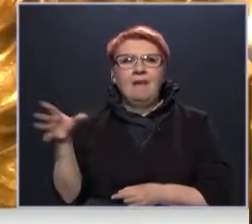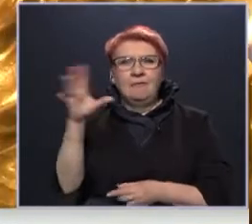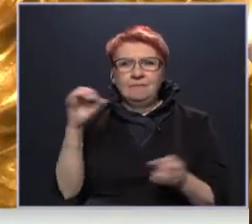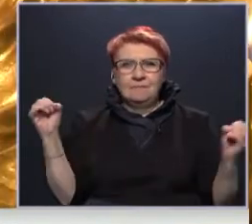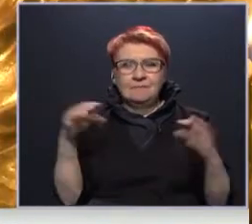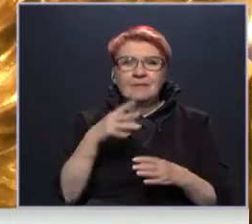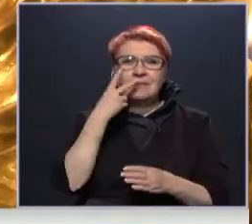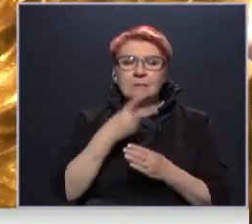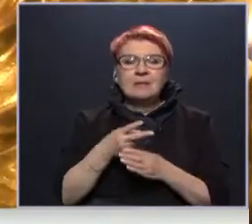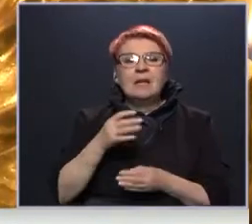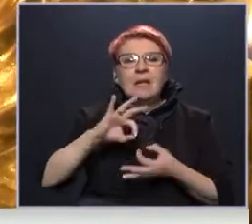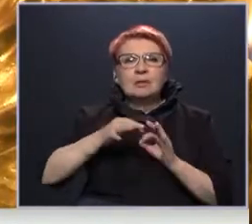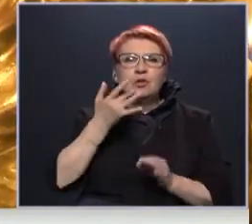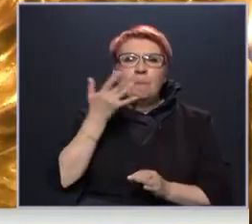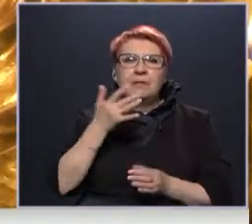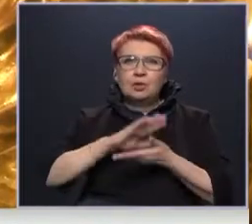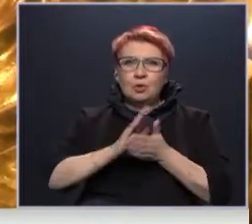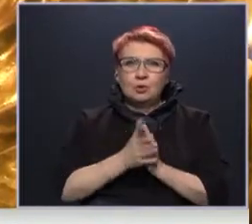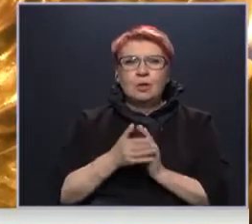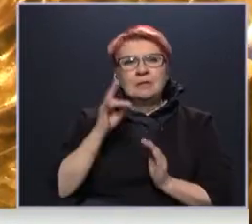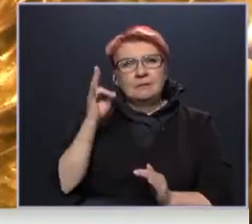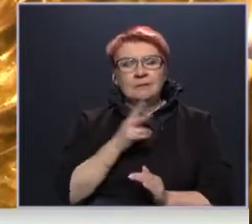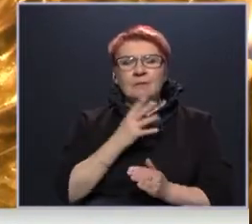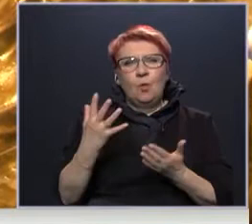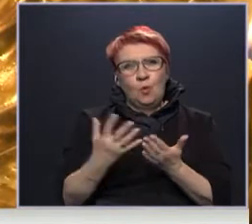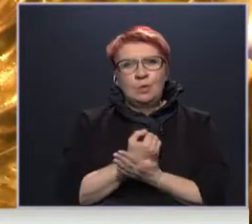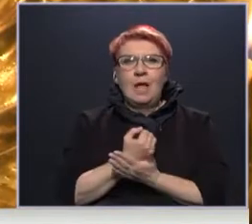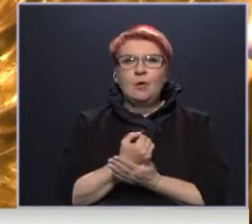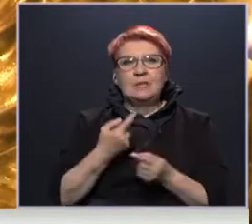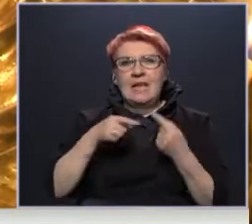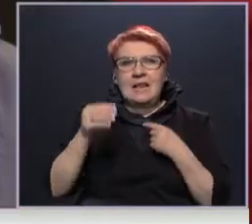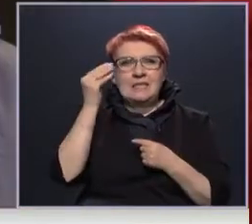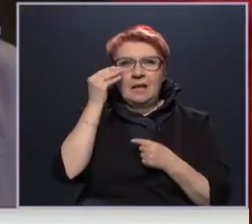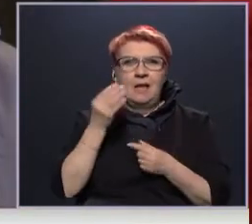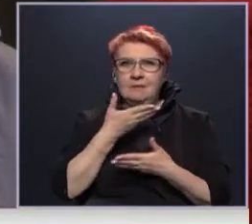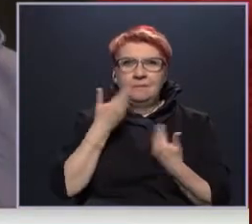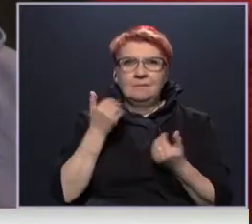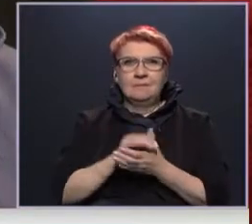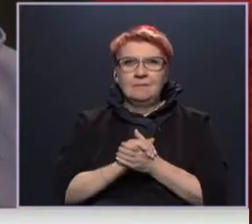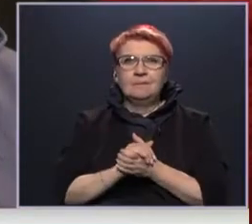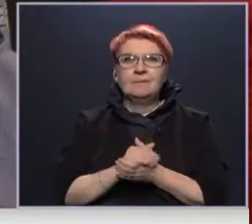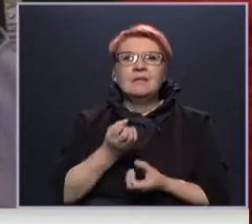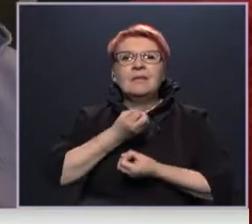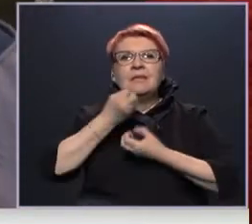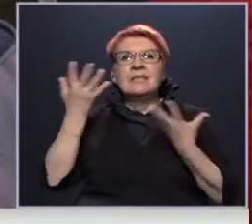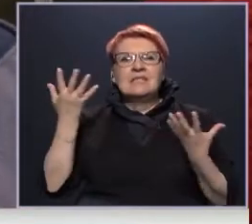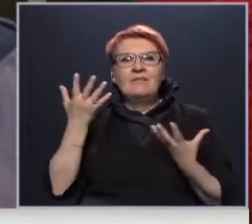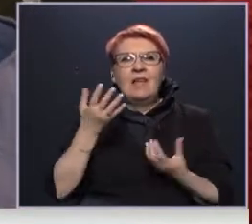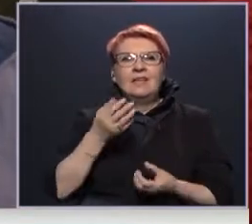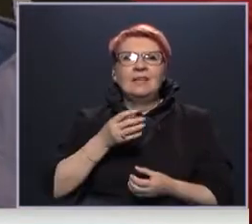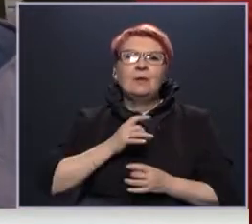на сложную политическую ситуацию, им удается избегать разногласий. Светлый праздник,